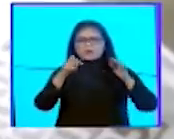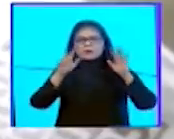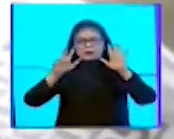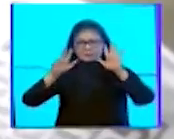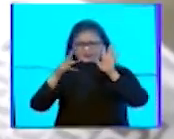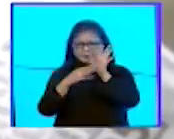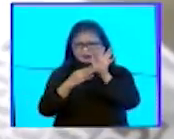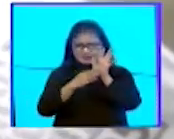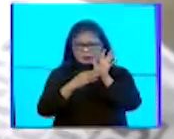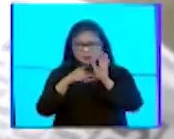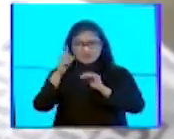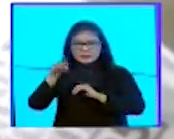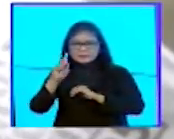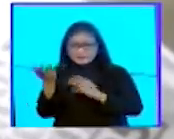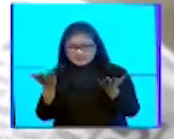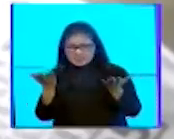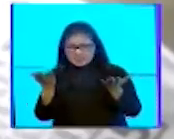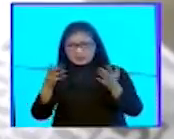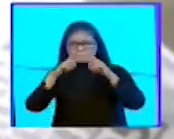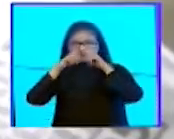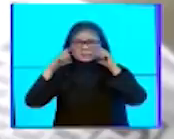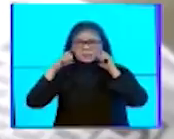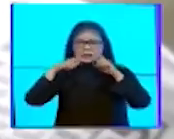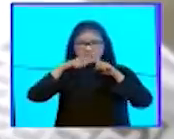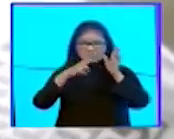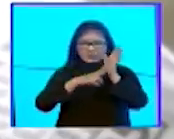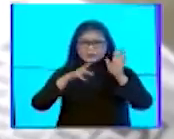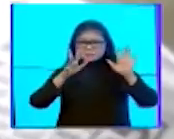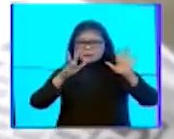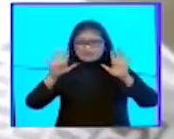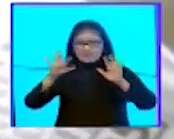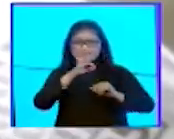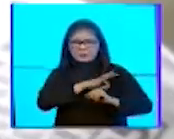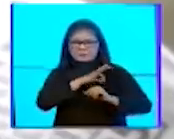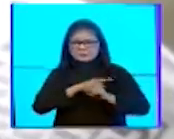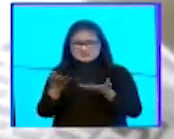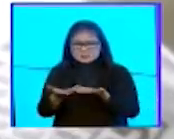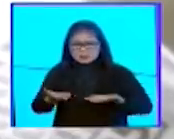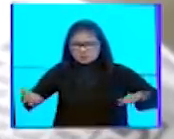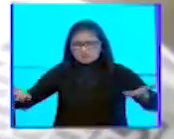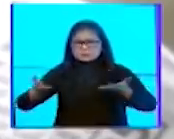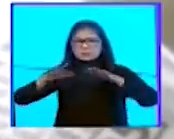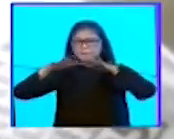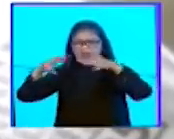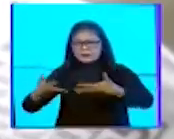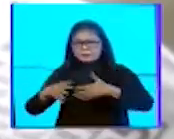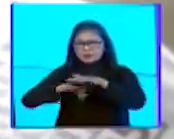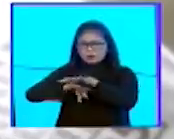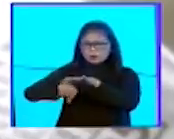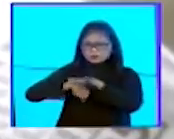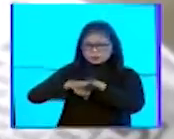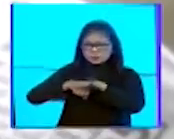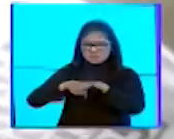itu dari pengadaan masker berjenis KN95 memanfaatkan situasi pandemi. Hasil temuan tim penyidik